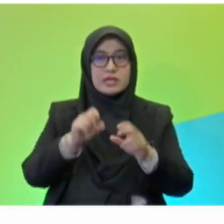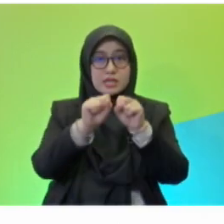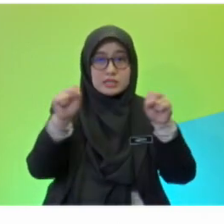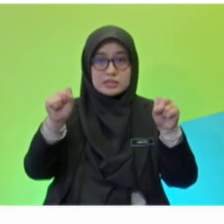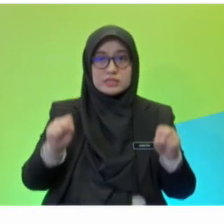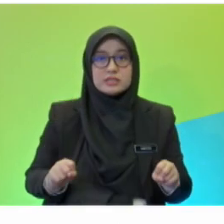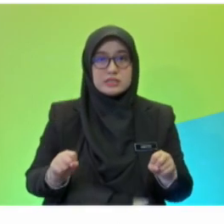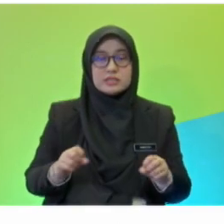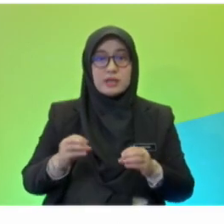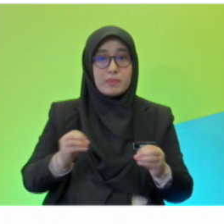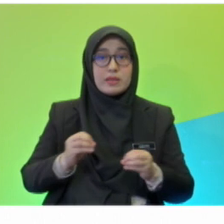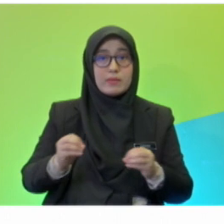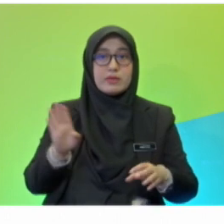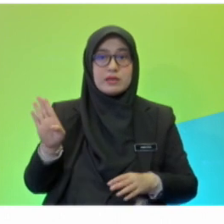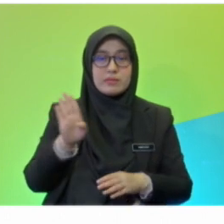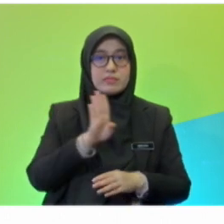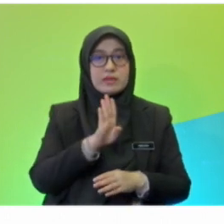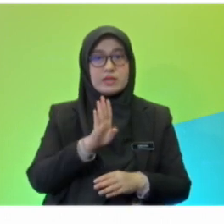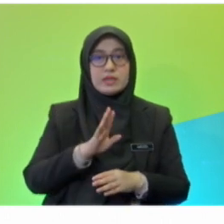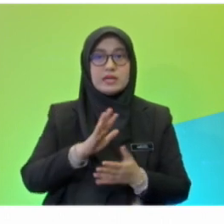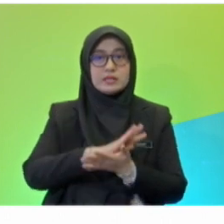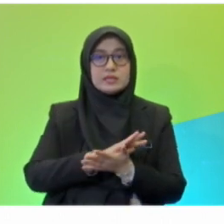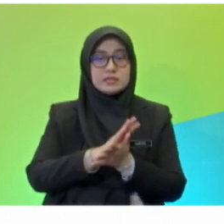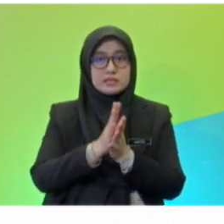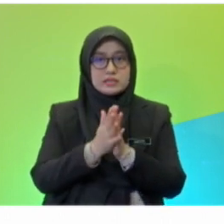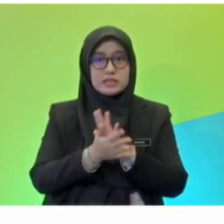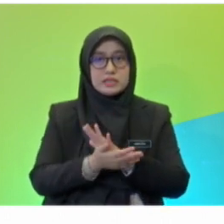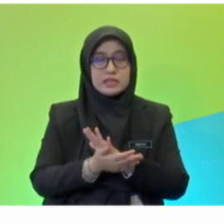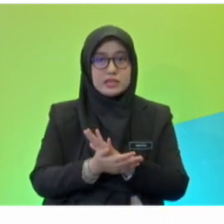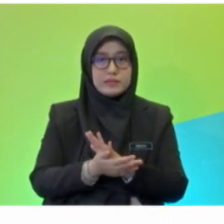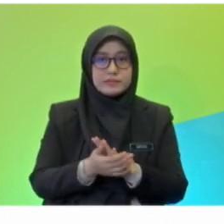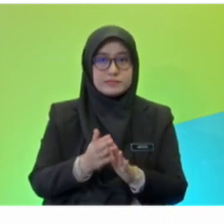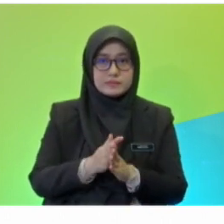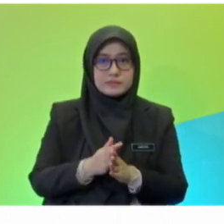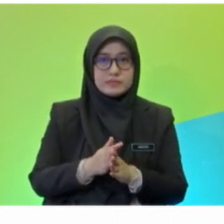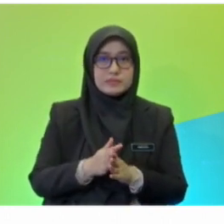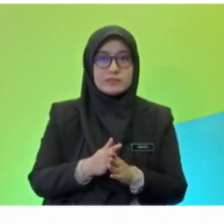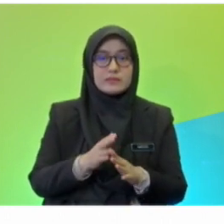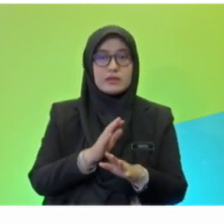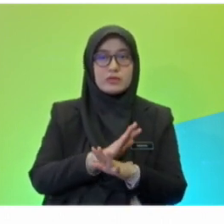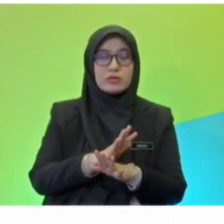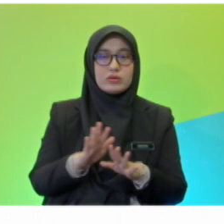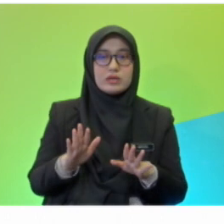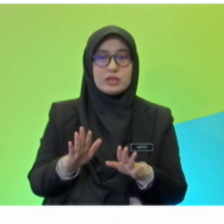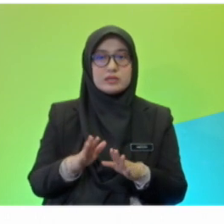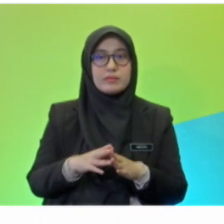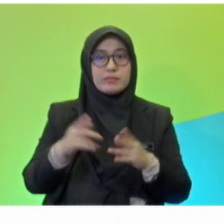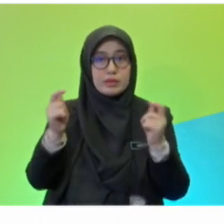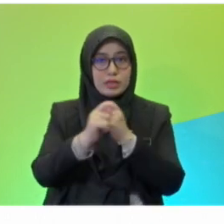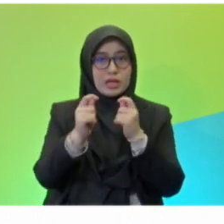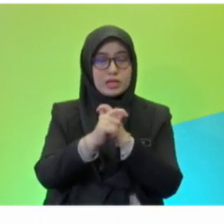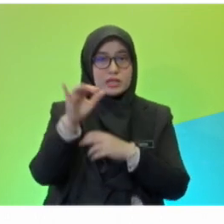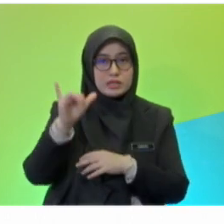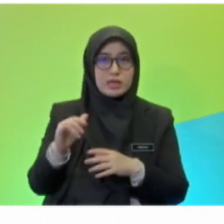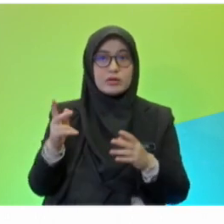penderitaan dan penghinaan dan ini tidak boleh diterima oleh masyarakat maka menjurus kepada pendetanya demi kembali ke rumah